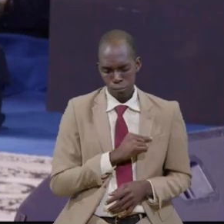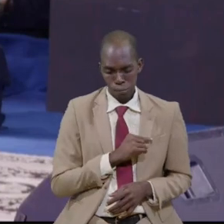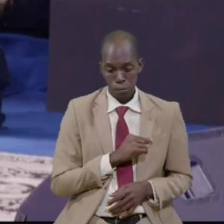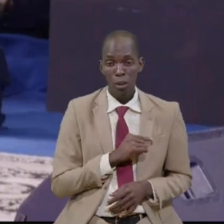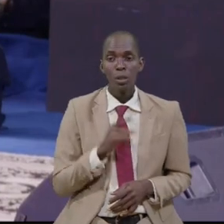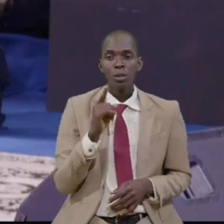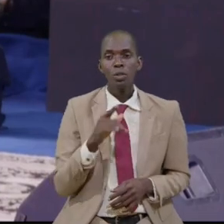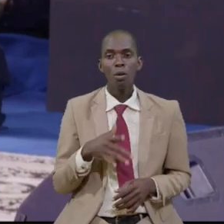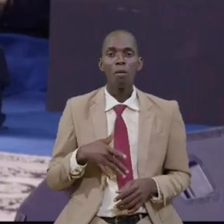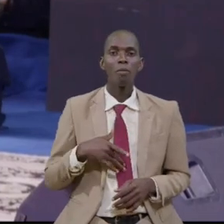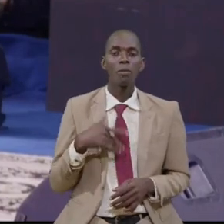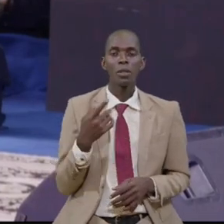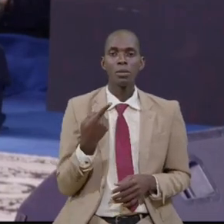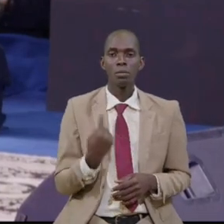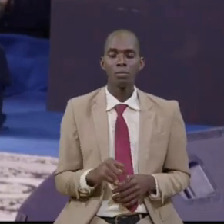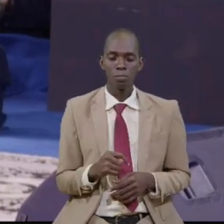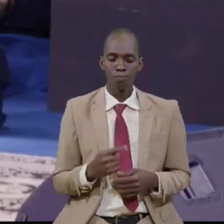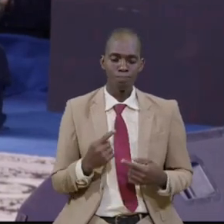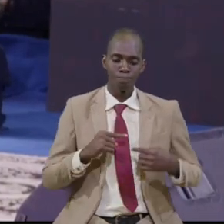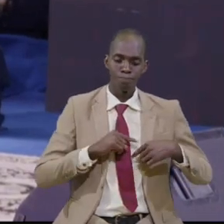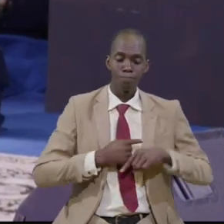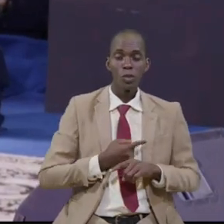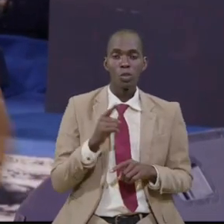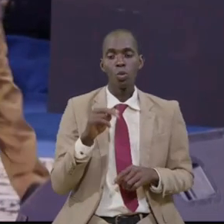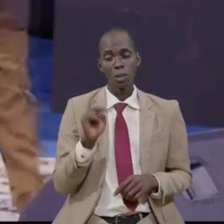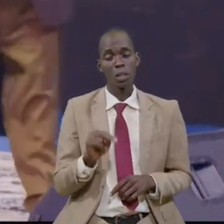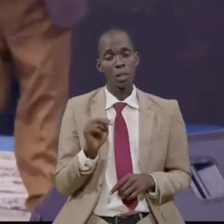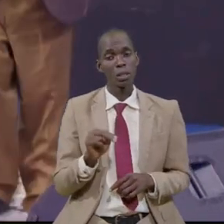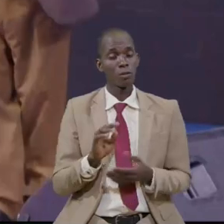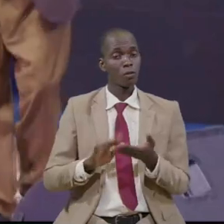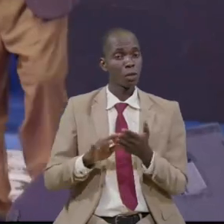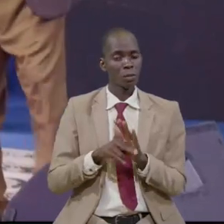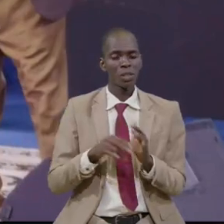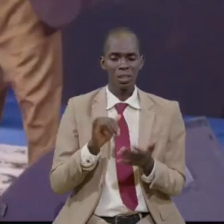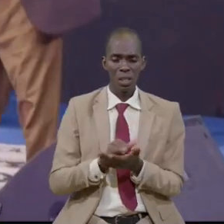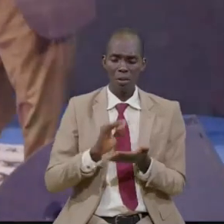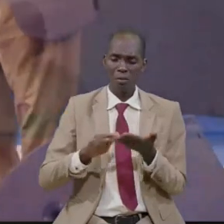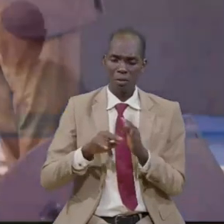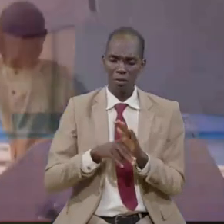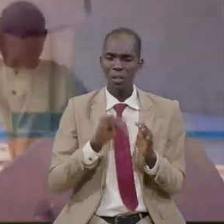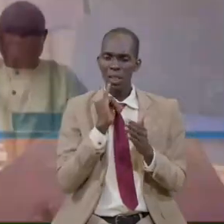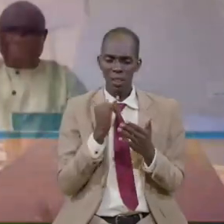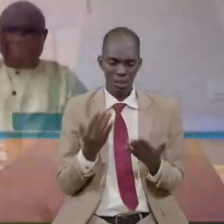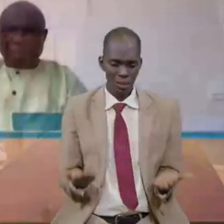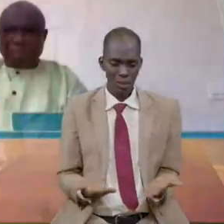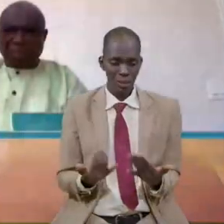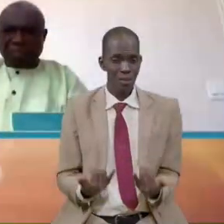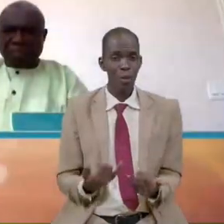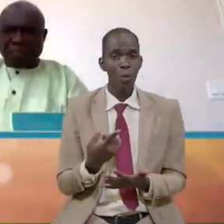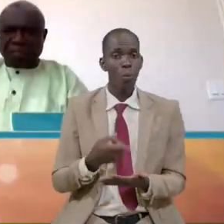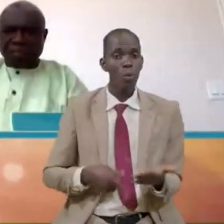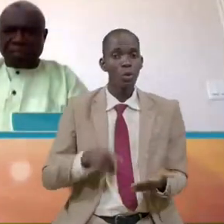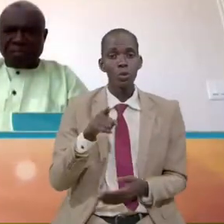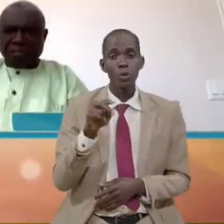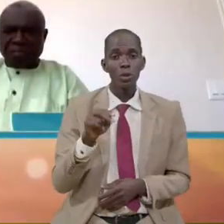vous éprouvez la culpabilité, vous faut le pardon est là ce soir. Tout ce qu'il vous faut faire est